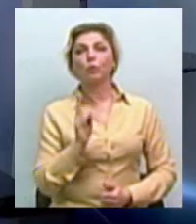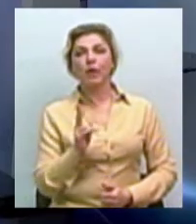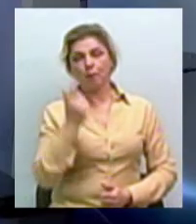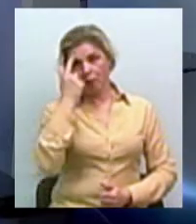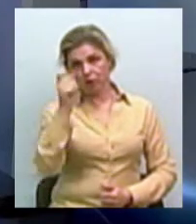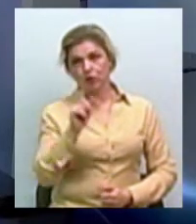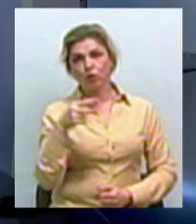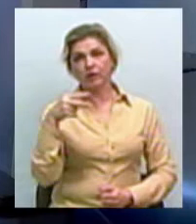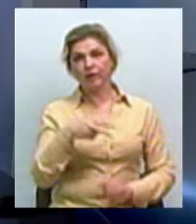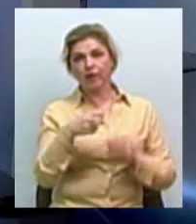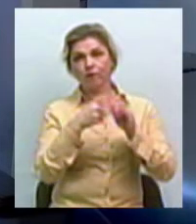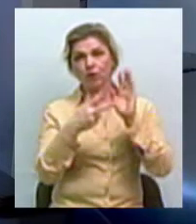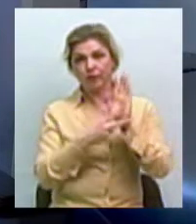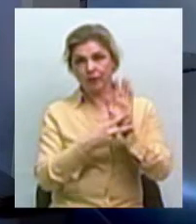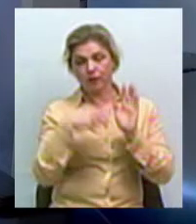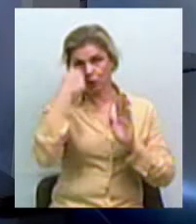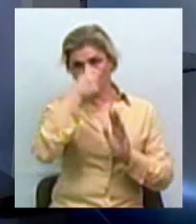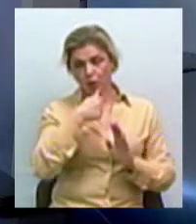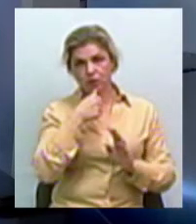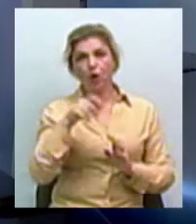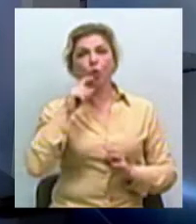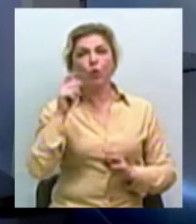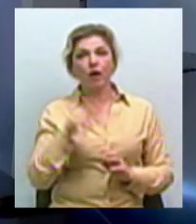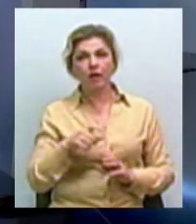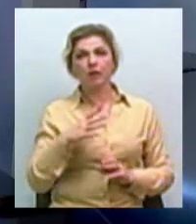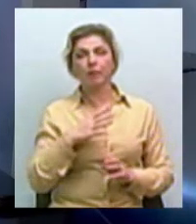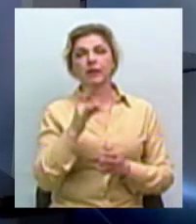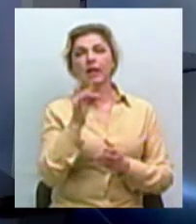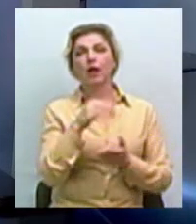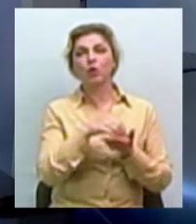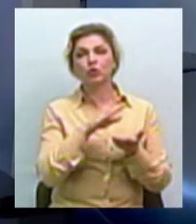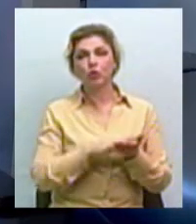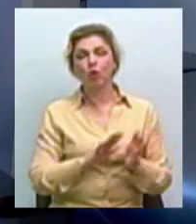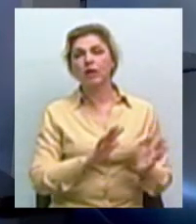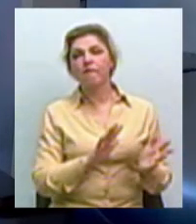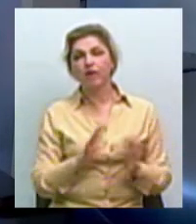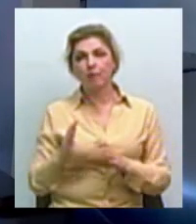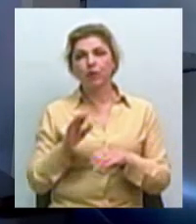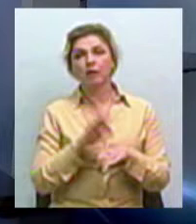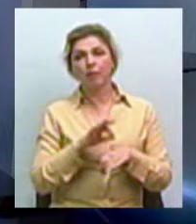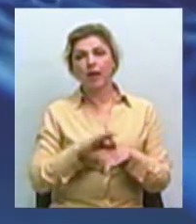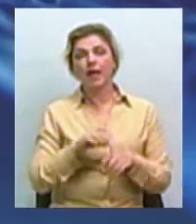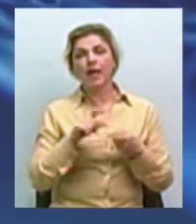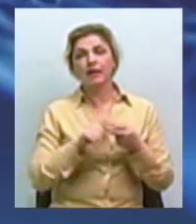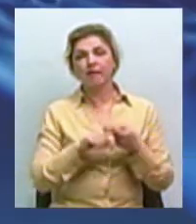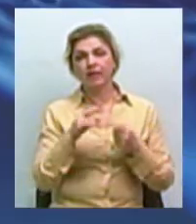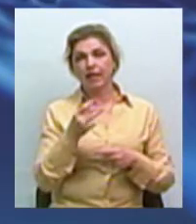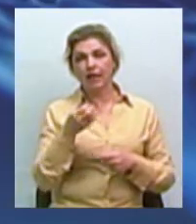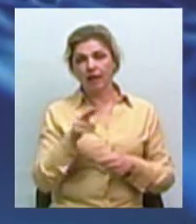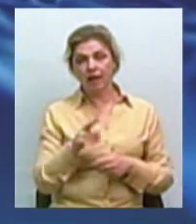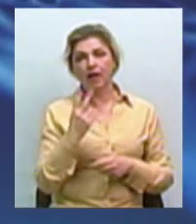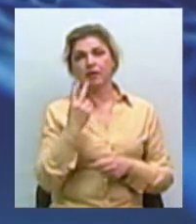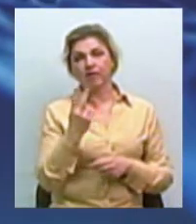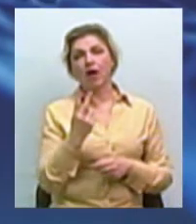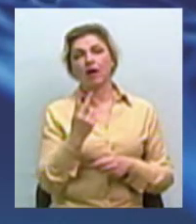у 2018 році по Україні було зареєстровано випадки захворювання на дифтерію, 2 випадки захворювання